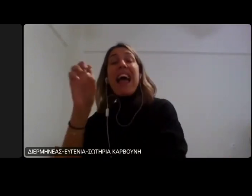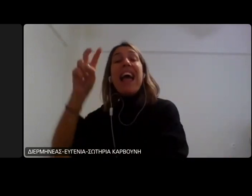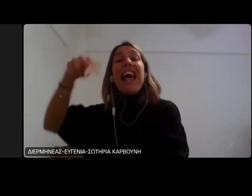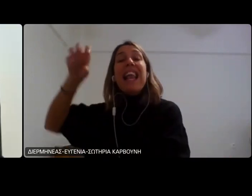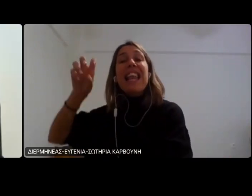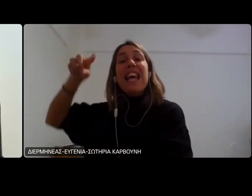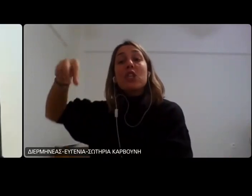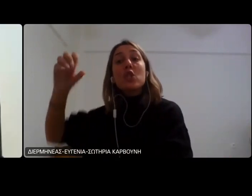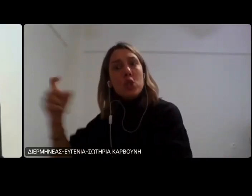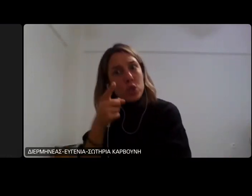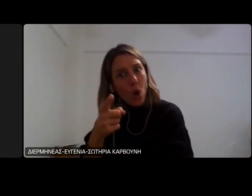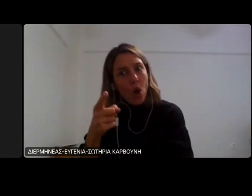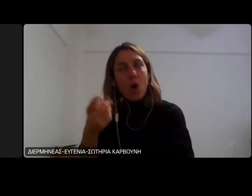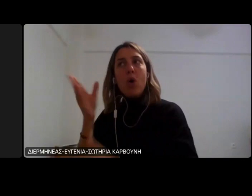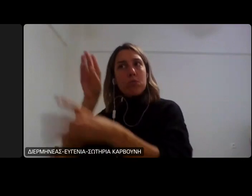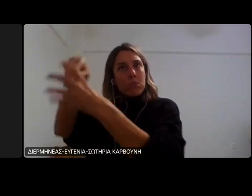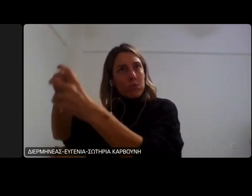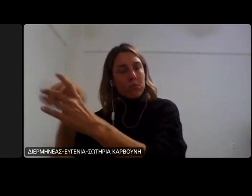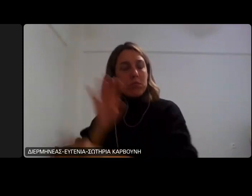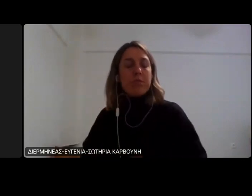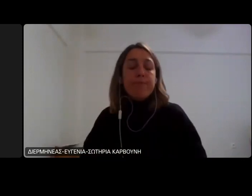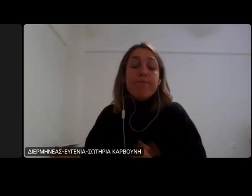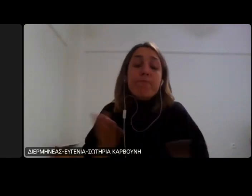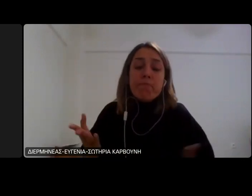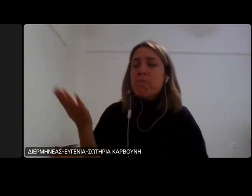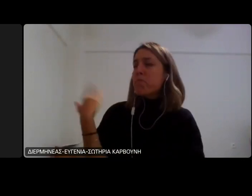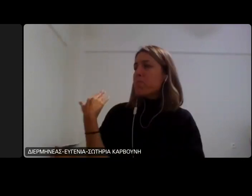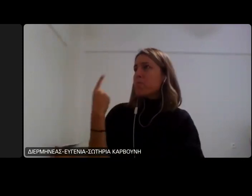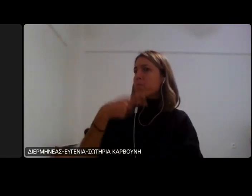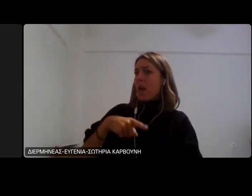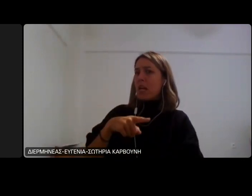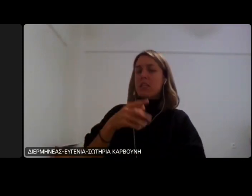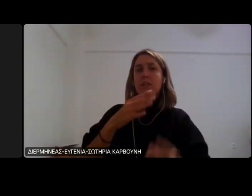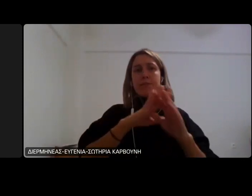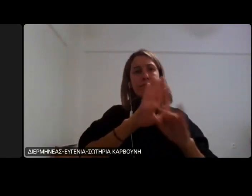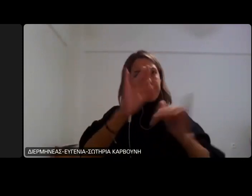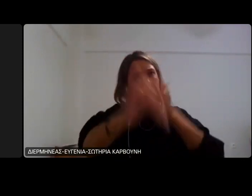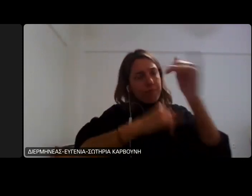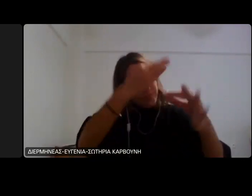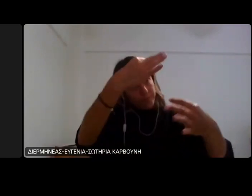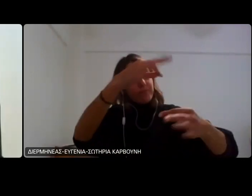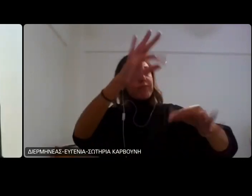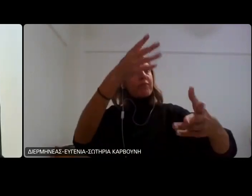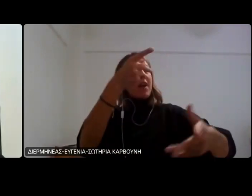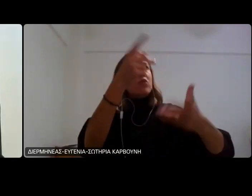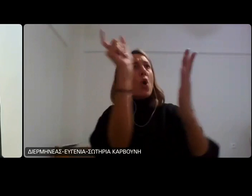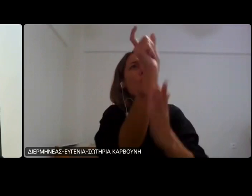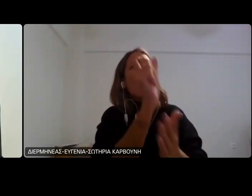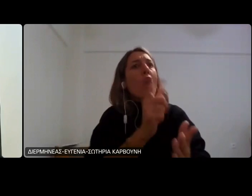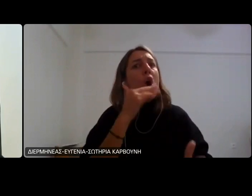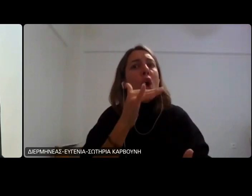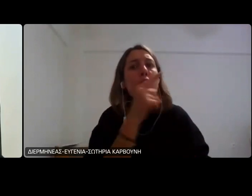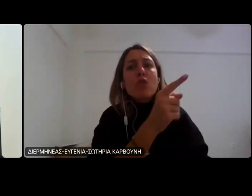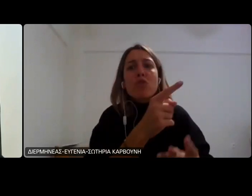Okay. Τώρα όμως, πριν από μερικές μέρες που ξαναπήγα, δεν το βρίσκω αυτό το γλωσσάρι. Ναι, νομίζω κάτι έχει πάθει